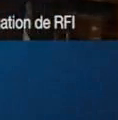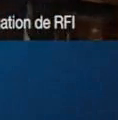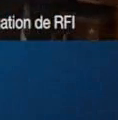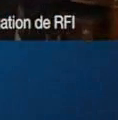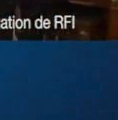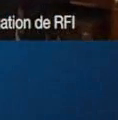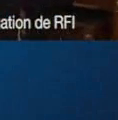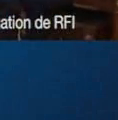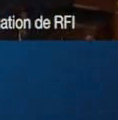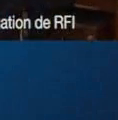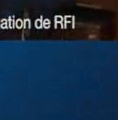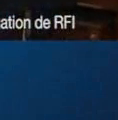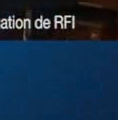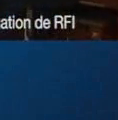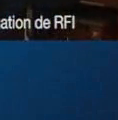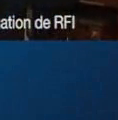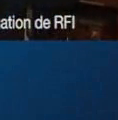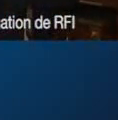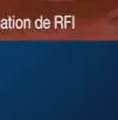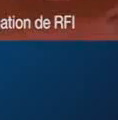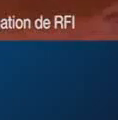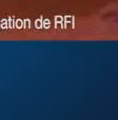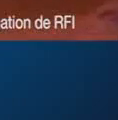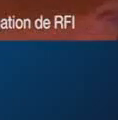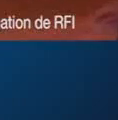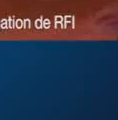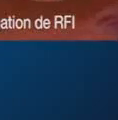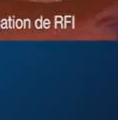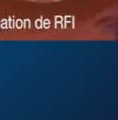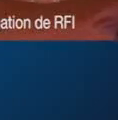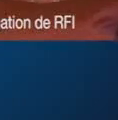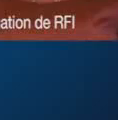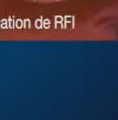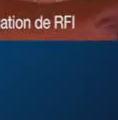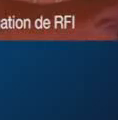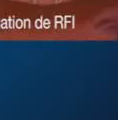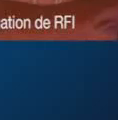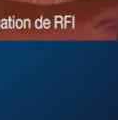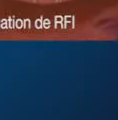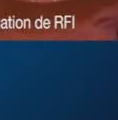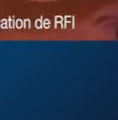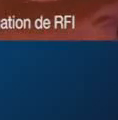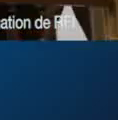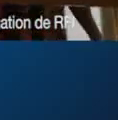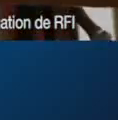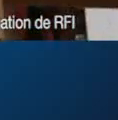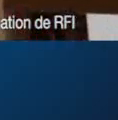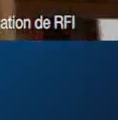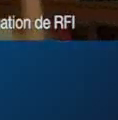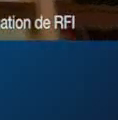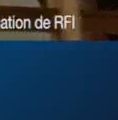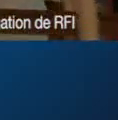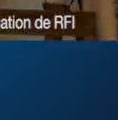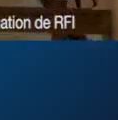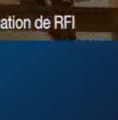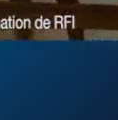de l'hommage de la nation ivoirienne, Marie-Christine Saragosse, exprime sa gratitude au chef de